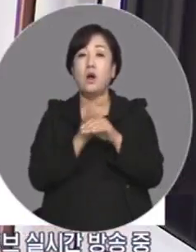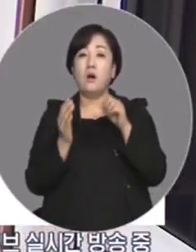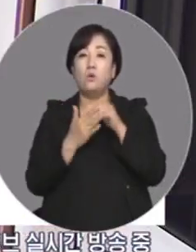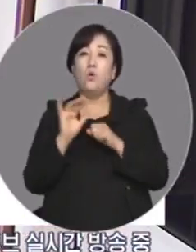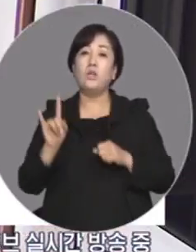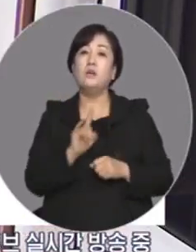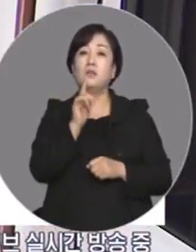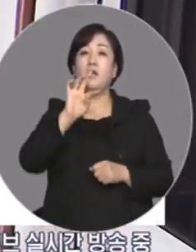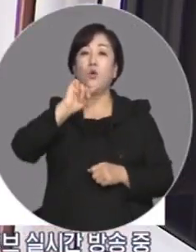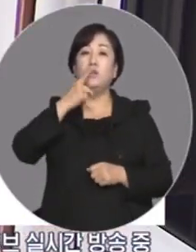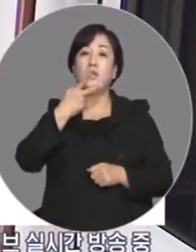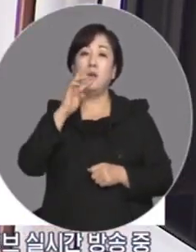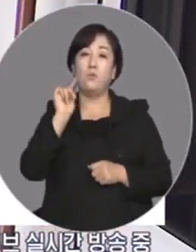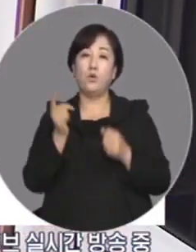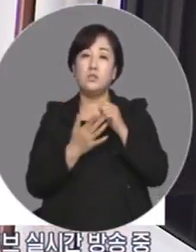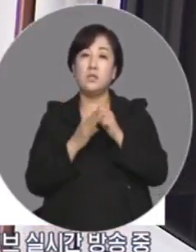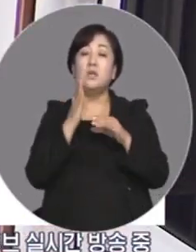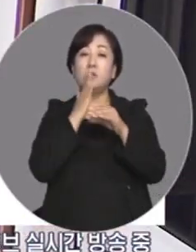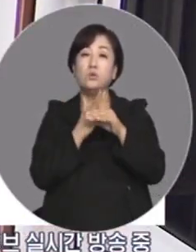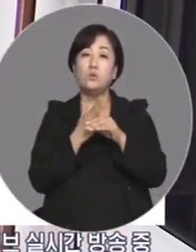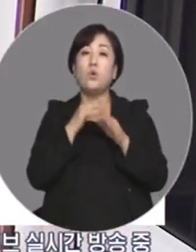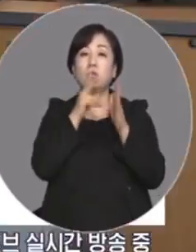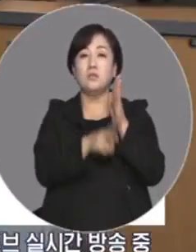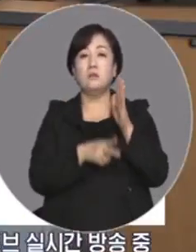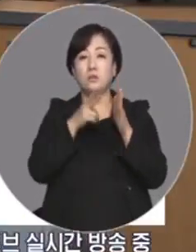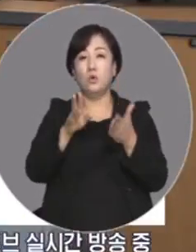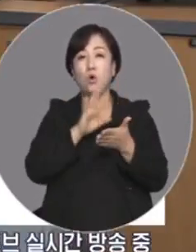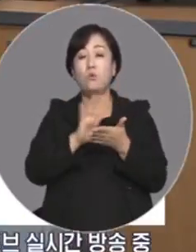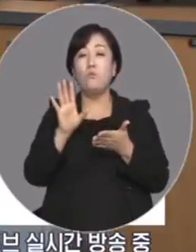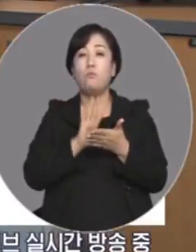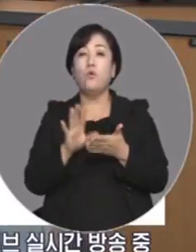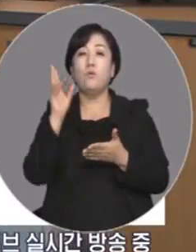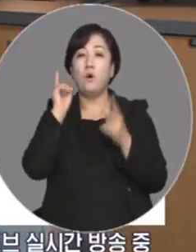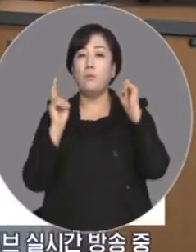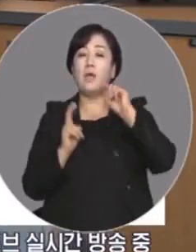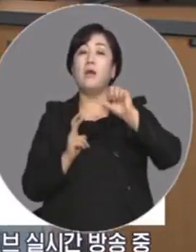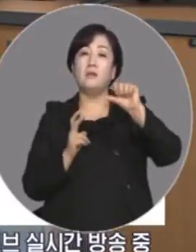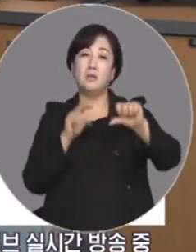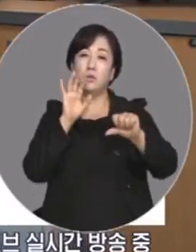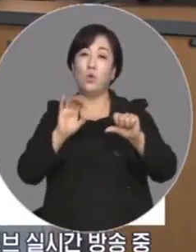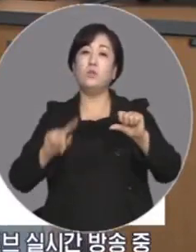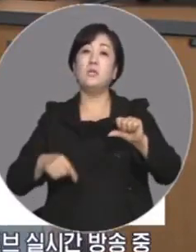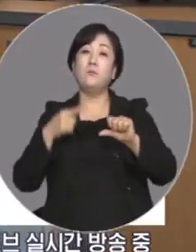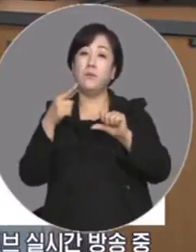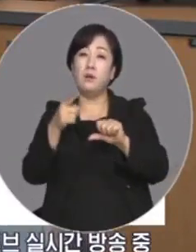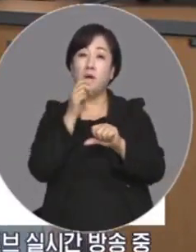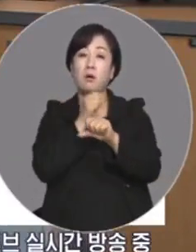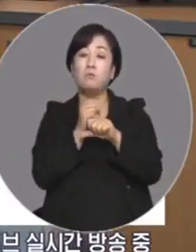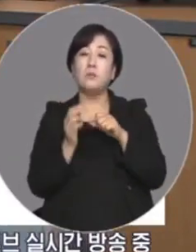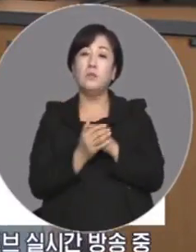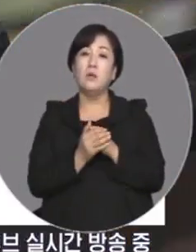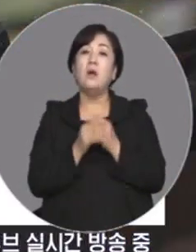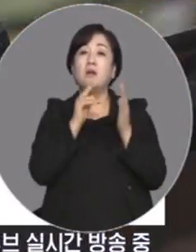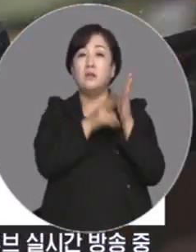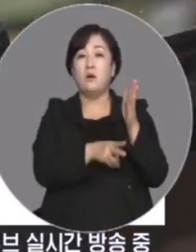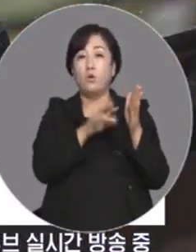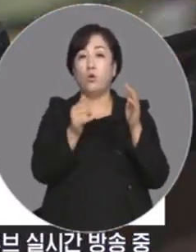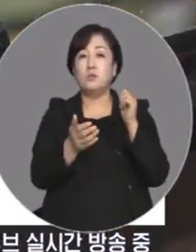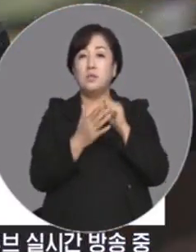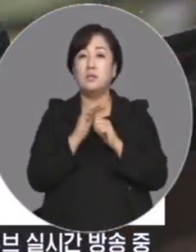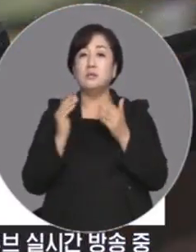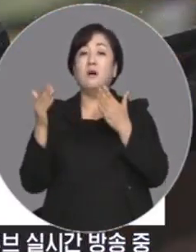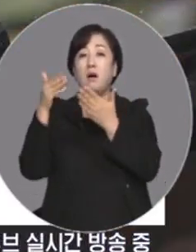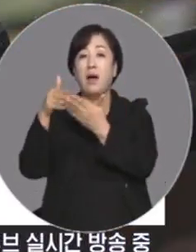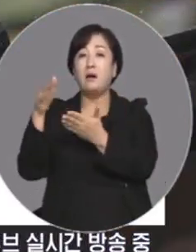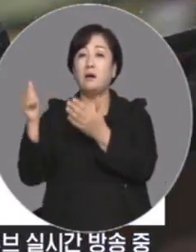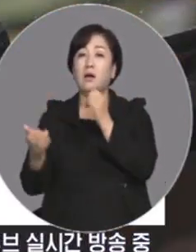로템이 주관하고 중소 철도 부품업계 다섯 곳이 참여합니다. 산자부는 앞으로 울산역에서 울산항에